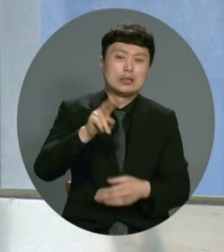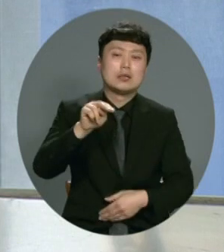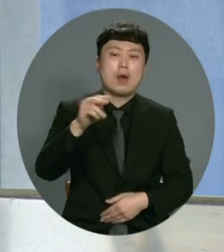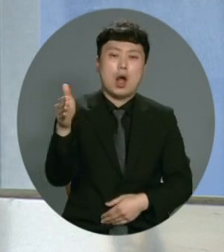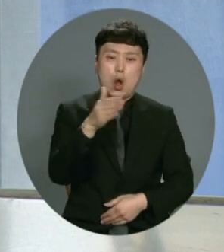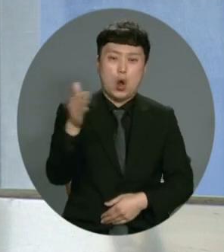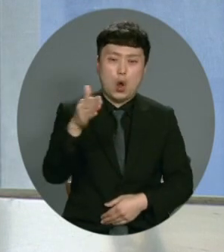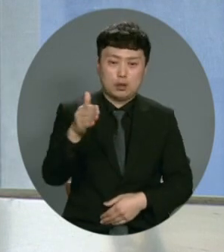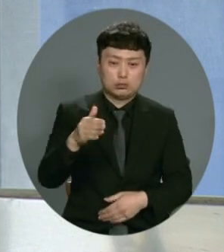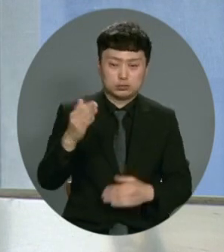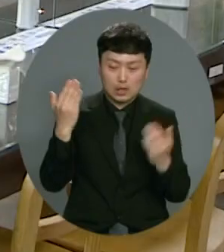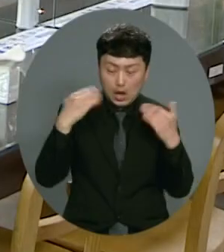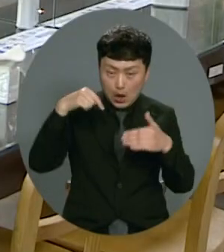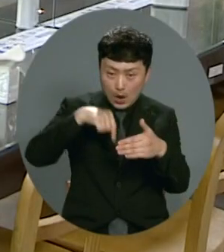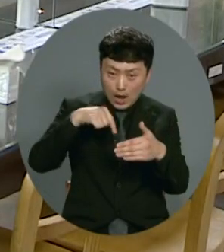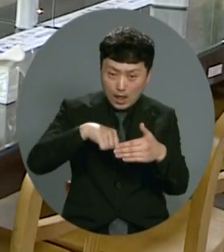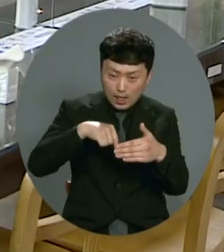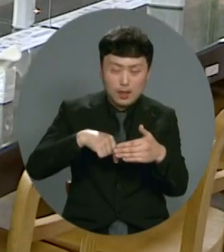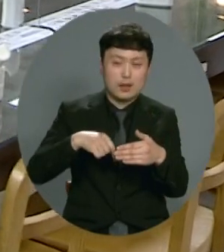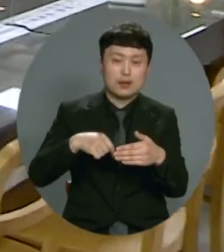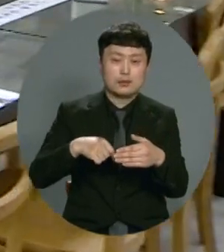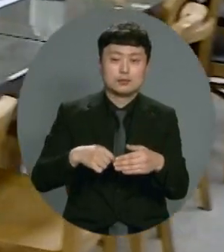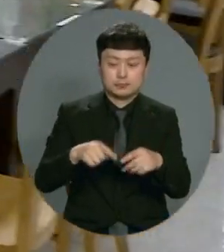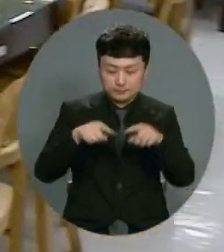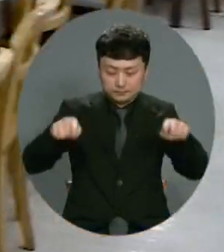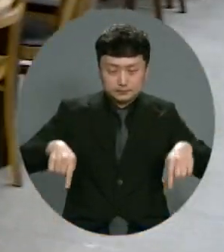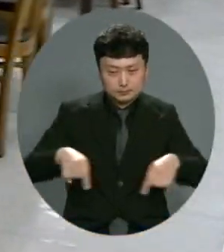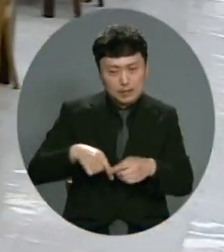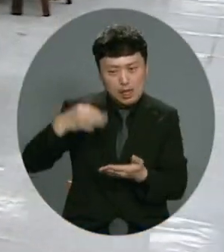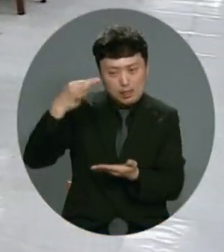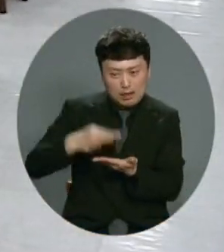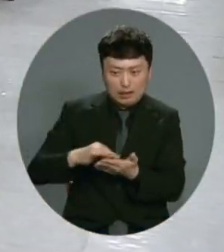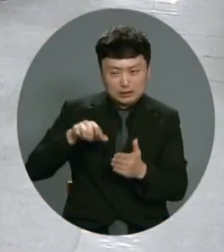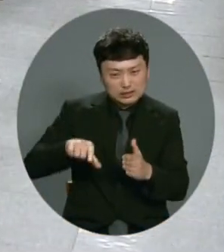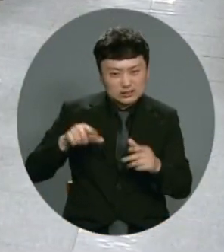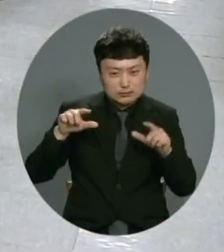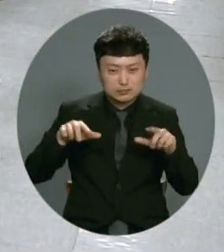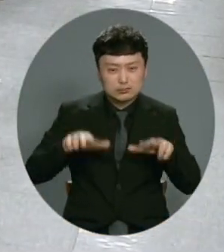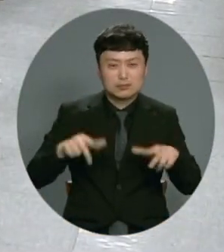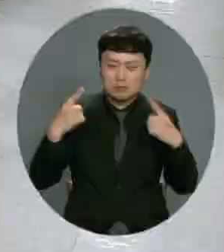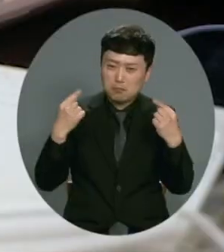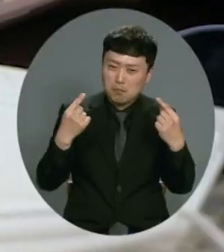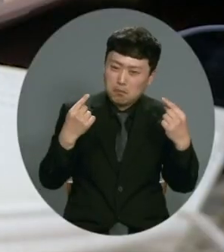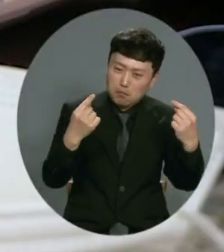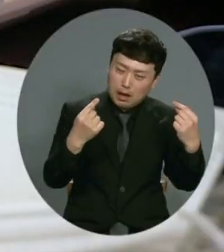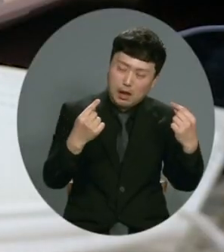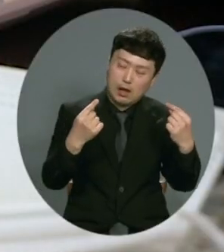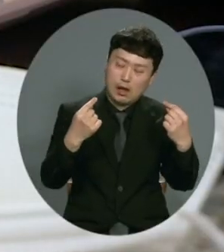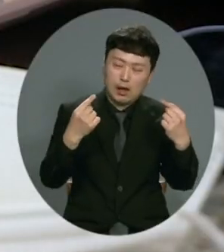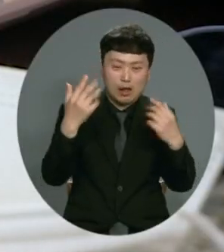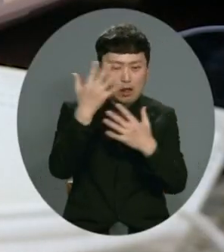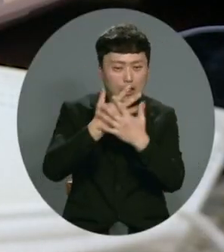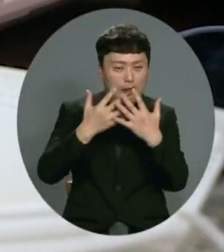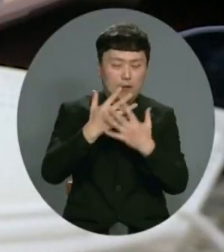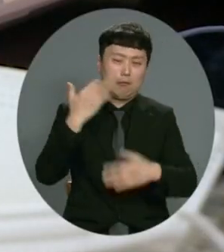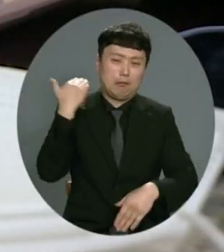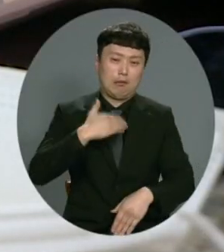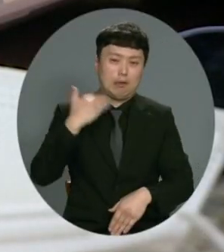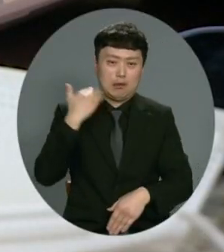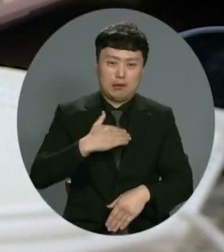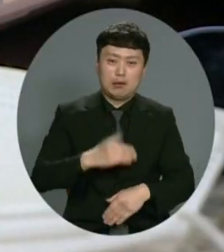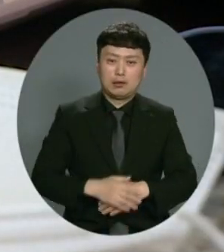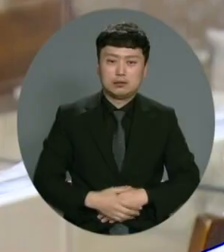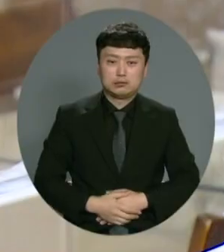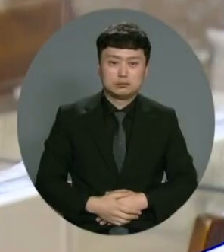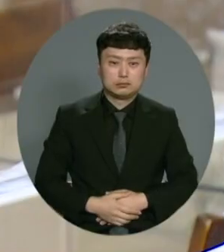저렴한 식사를 책임져주던 학교 구내식당도 지금 같은 가격대를 언제까지 유지할 수 있을지는 장담하기 어렵습니다